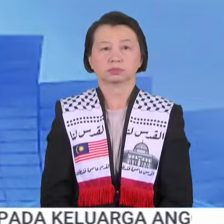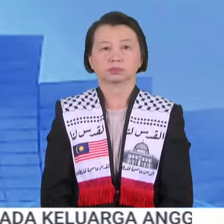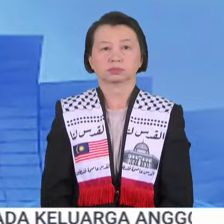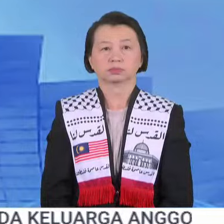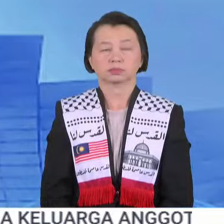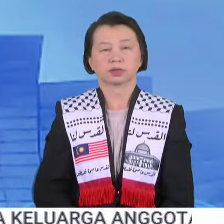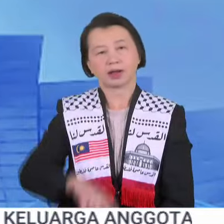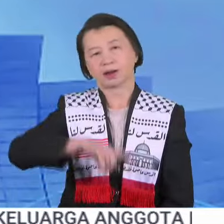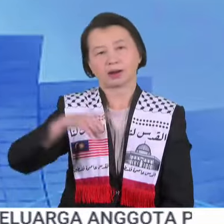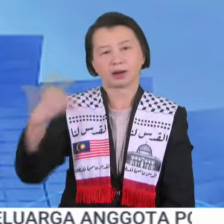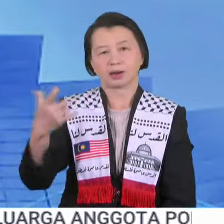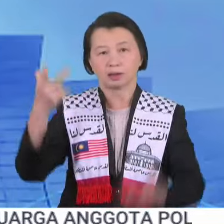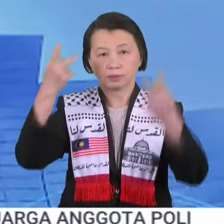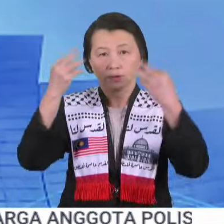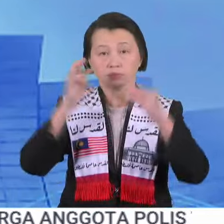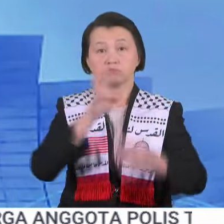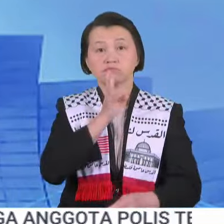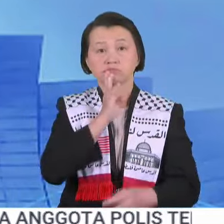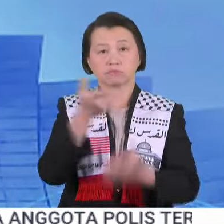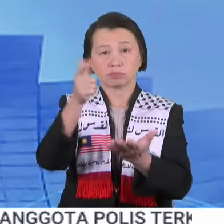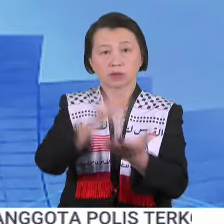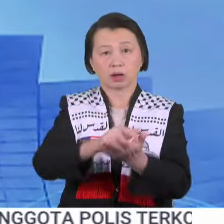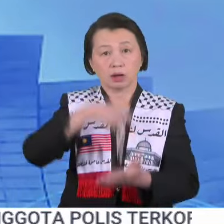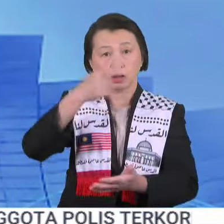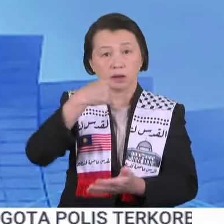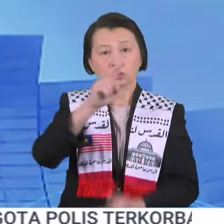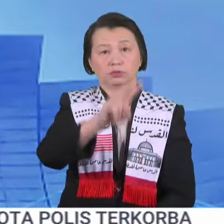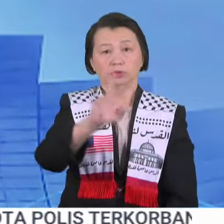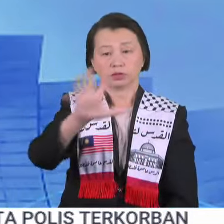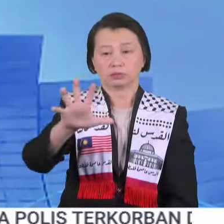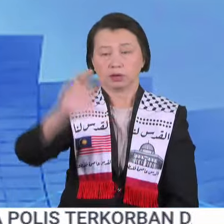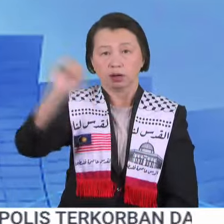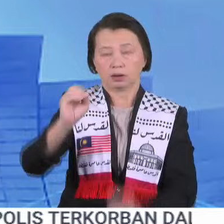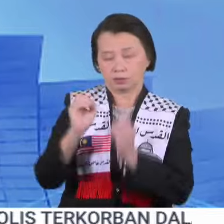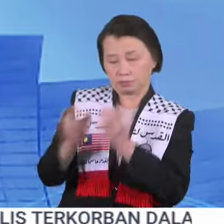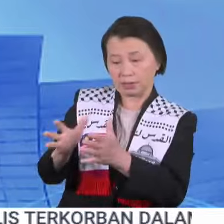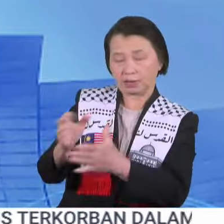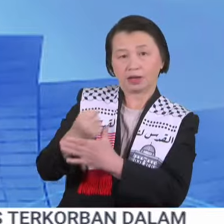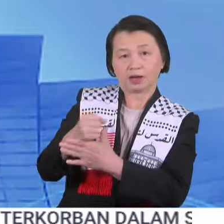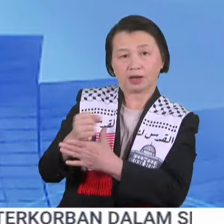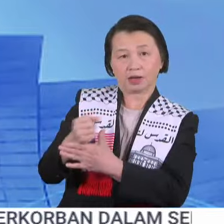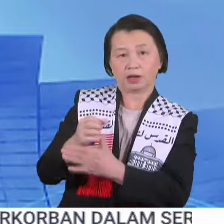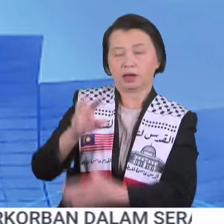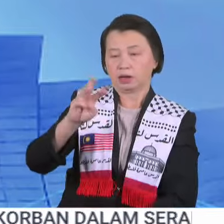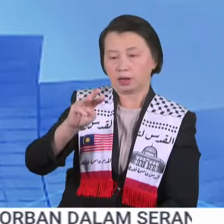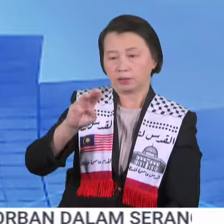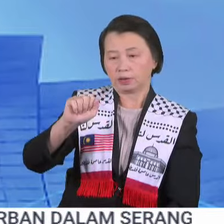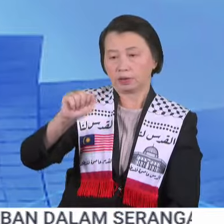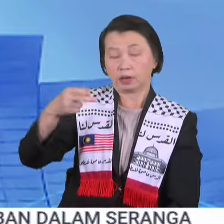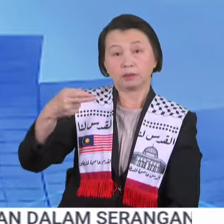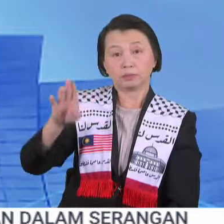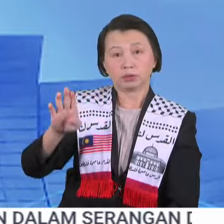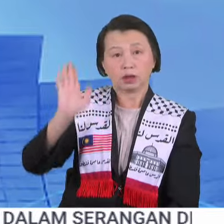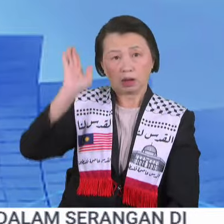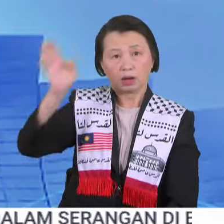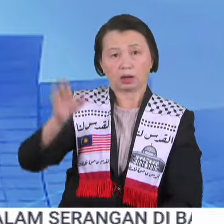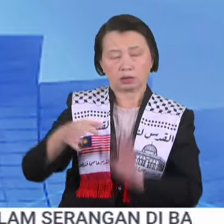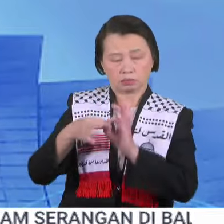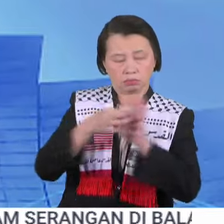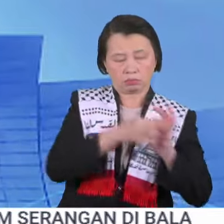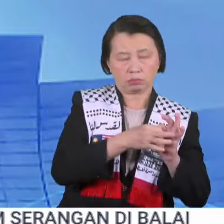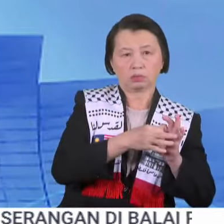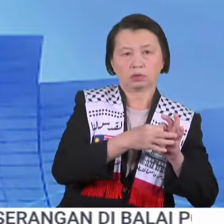Dalam perkembangan lain, Perdana Menteri menegaskan laporan mengatakan 25% baki saham Malaysia Airport Berhad MAHB akan dimiliki